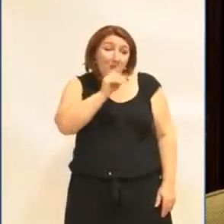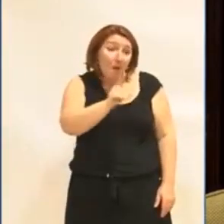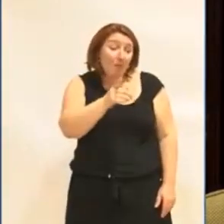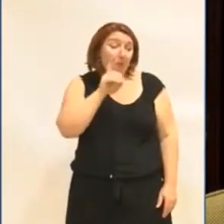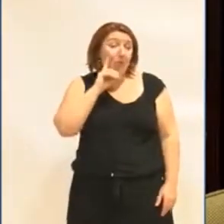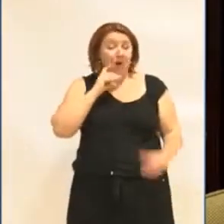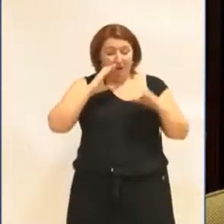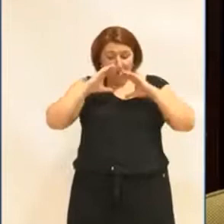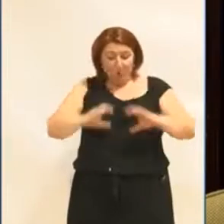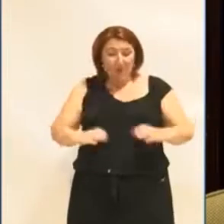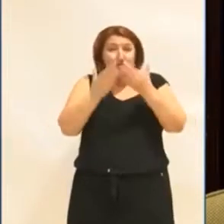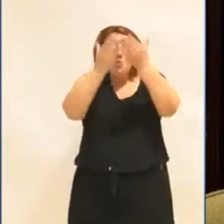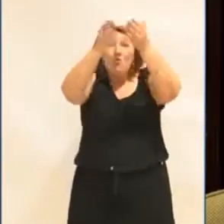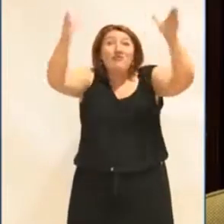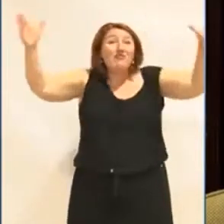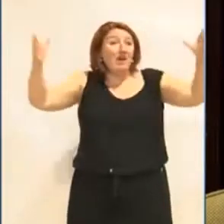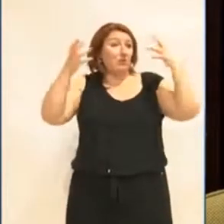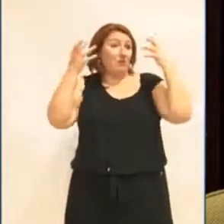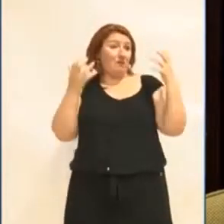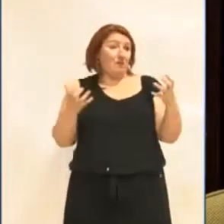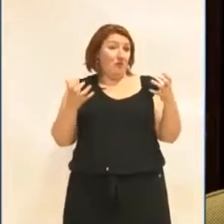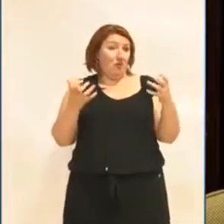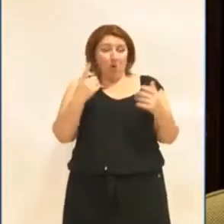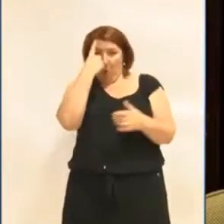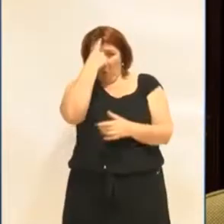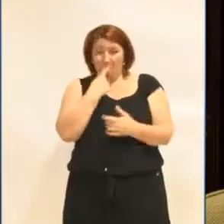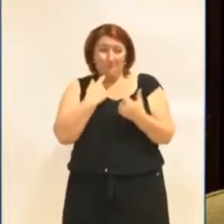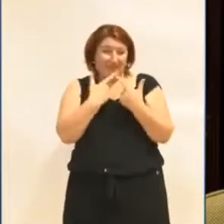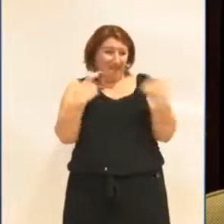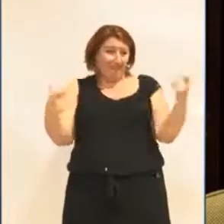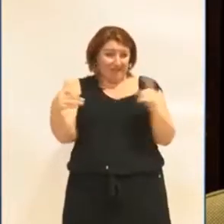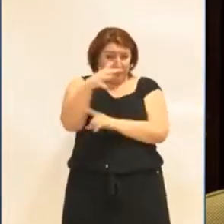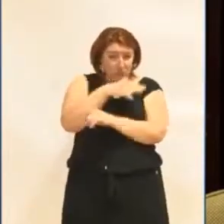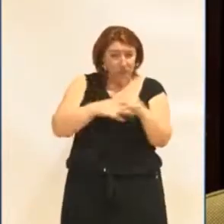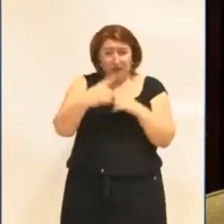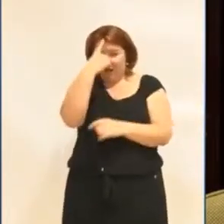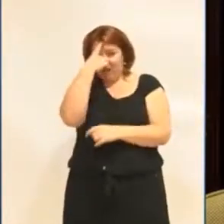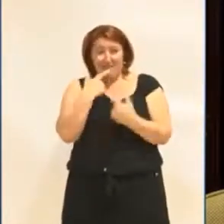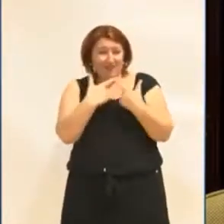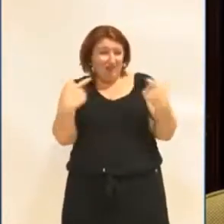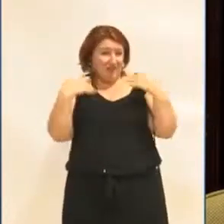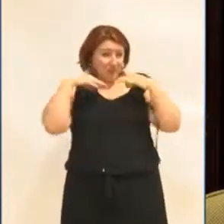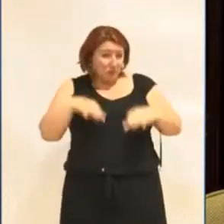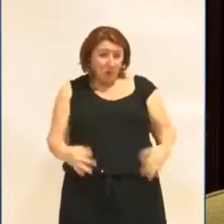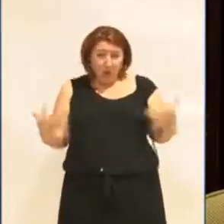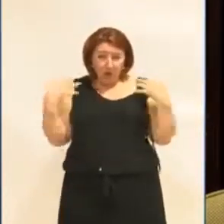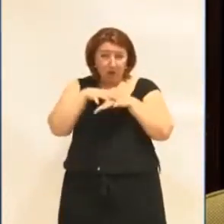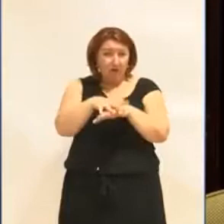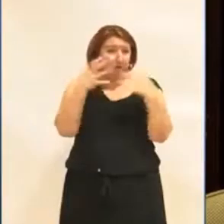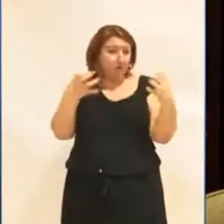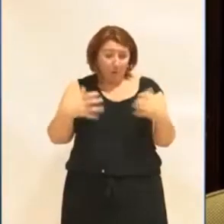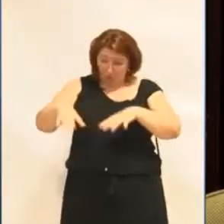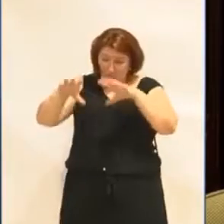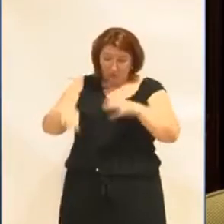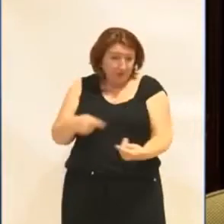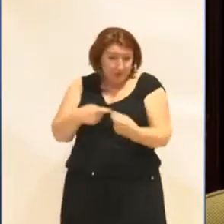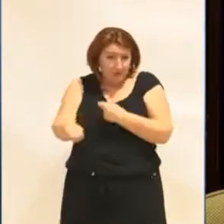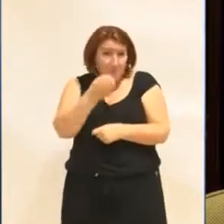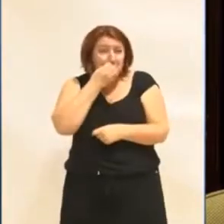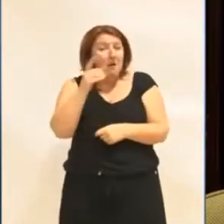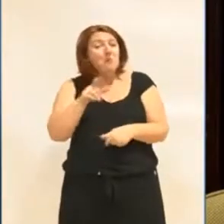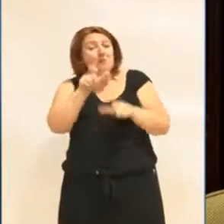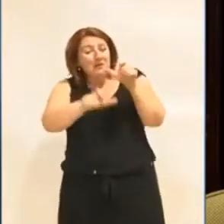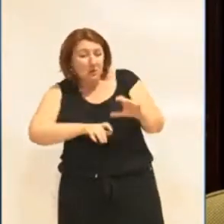du collège et une ouverture vers plus de diversité sociale et scolaire. La question n'a pas été posée aux